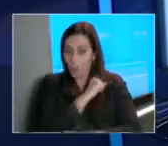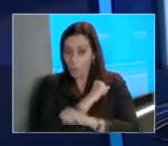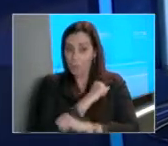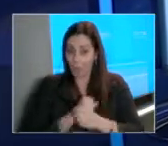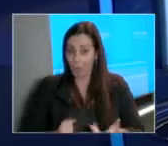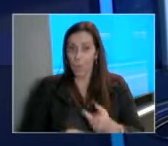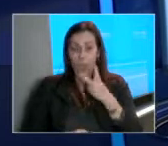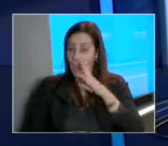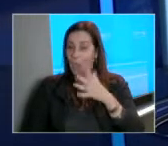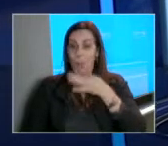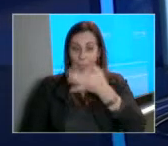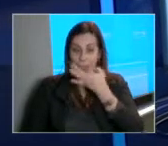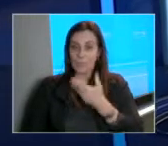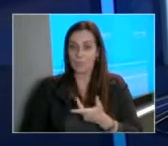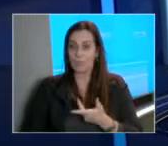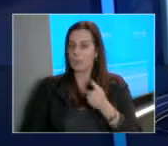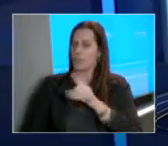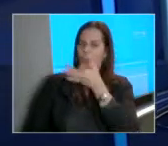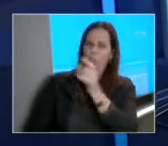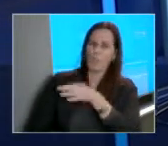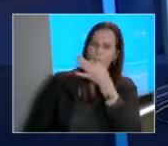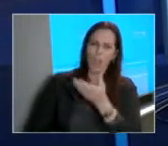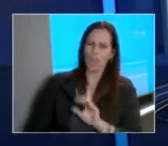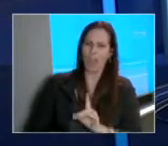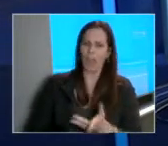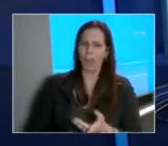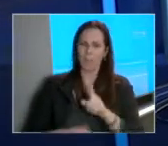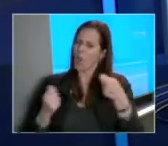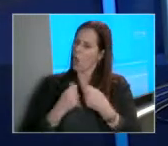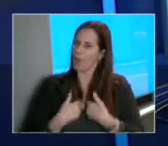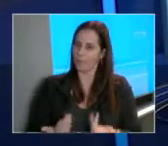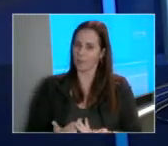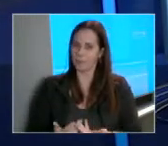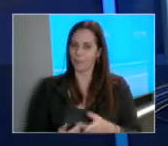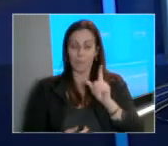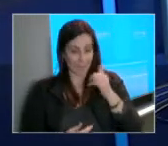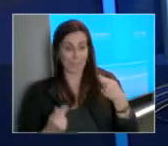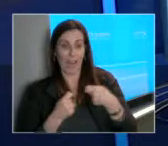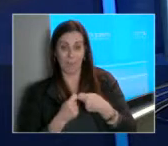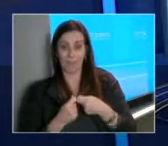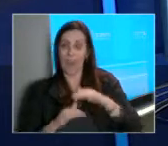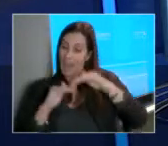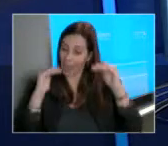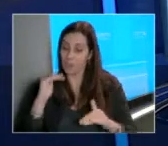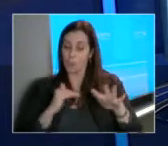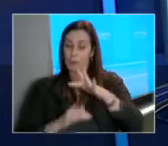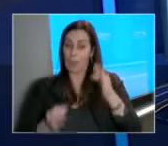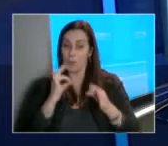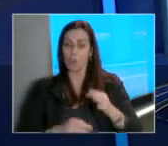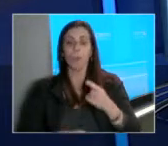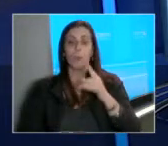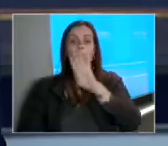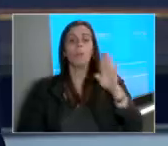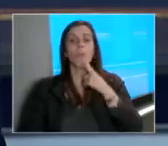באוניברסיטאות לאחרונה, ראה כמה מרצים בתקן? וזאת לא השאלה, זה לא רלוונטי לנו. רגע, שנייה, אבל זה כן רלוונטי לאפליה של המערכת המשפטית. אז הוא